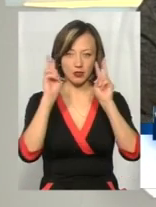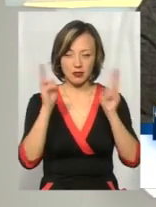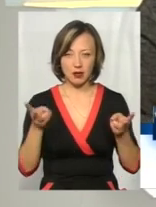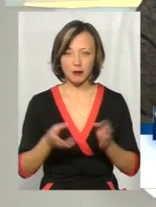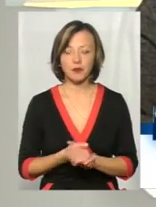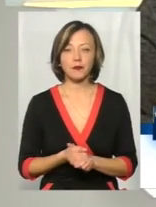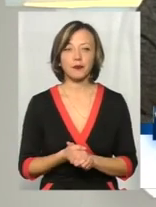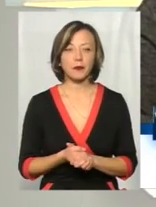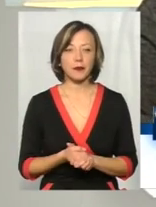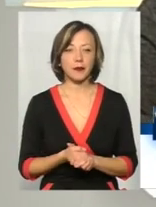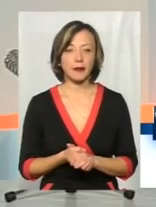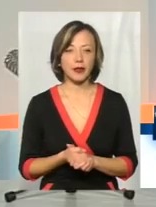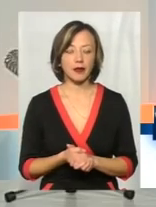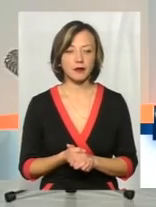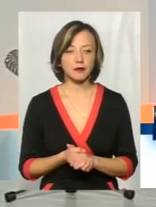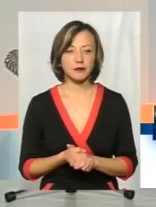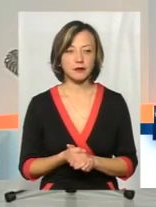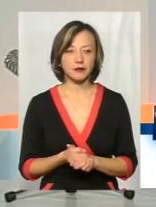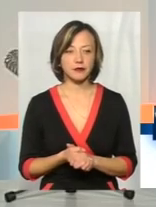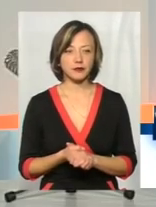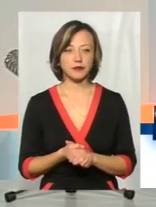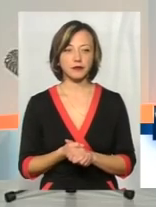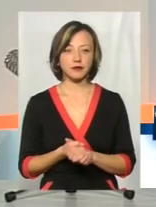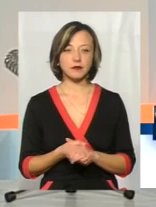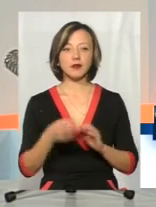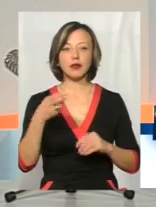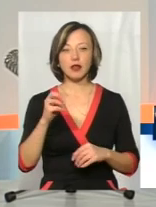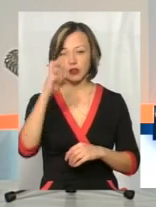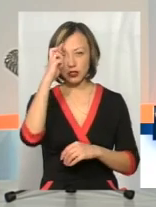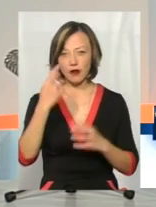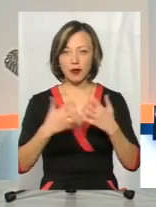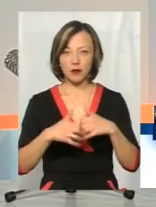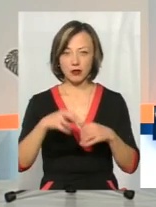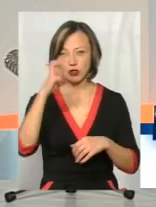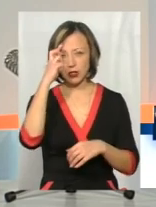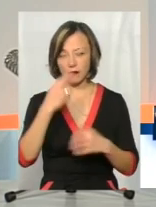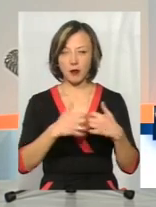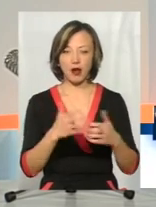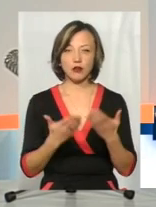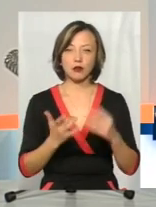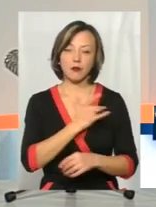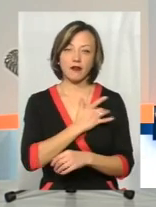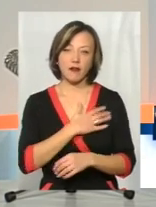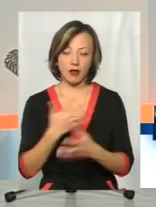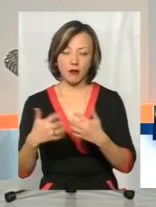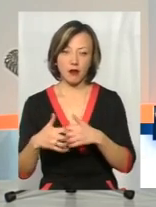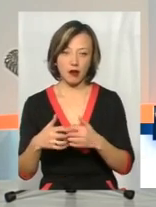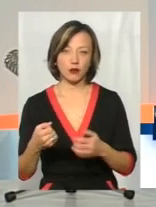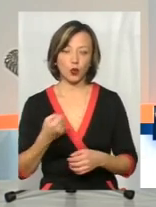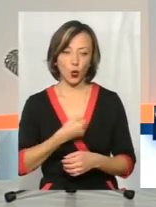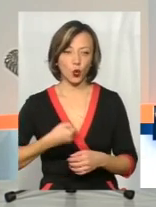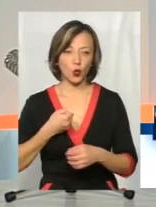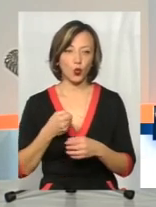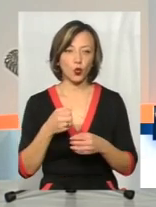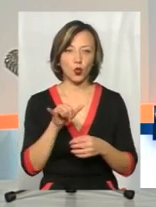тому якщо що прайсів немає, так? Так. Ну, затверджених. Так. Там, де державні апарати, там державні апарати. Якщо приватні апарати десь